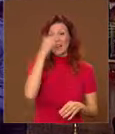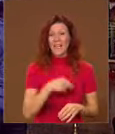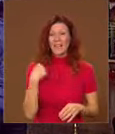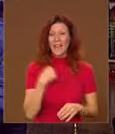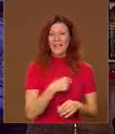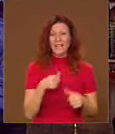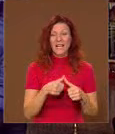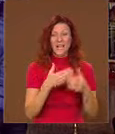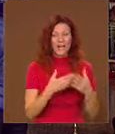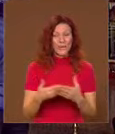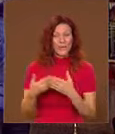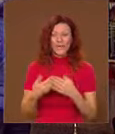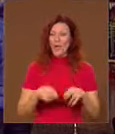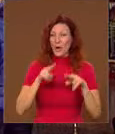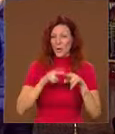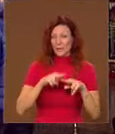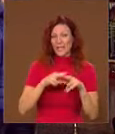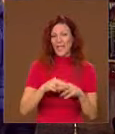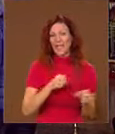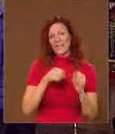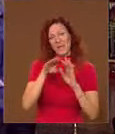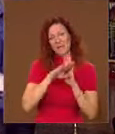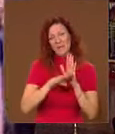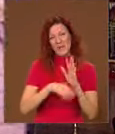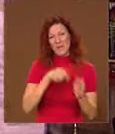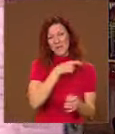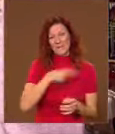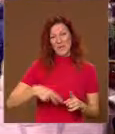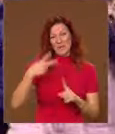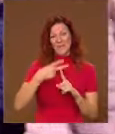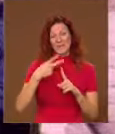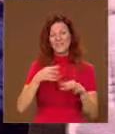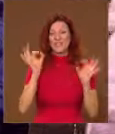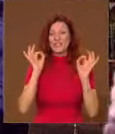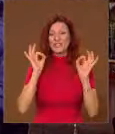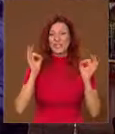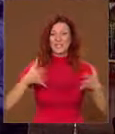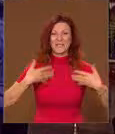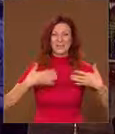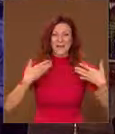и останете с предаванията на БНТ 2. Честит